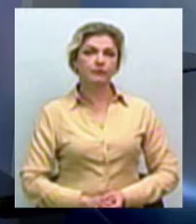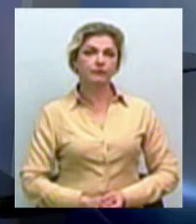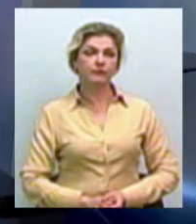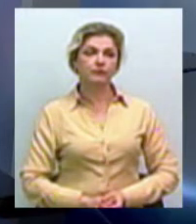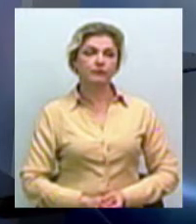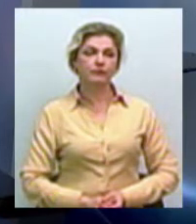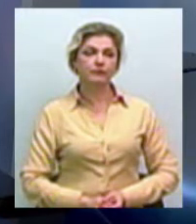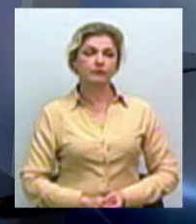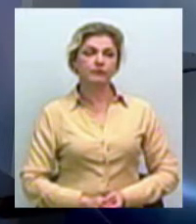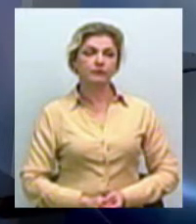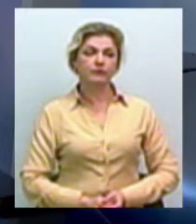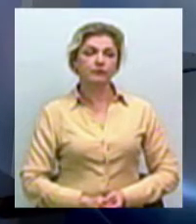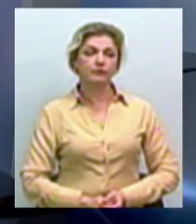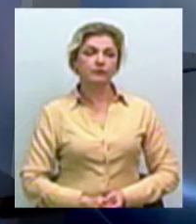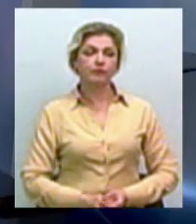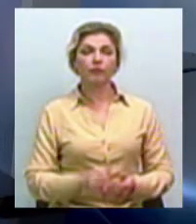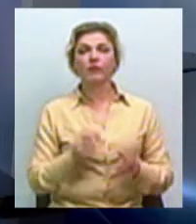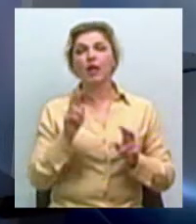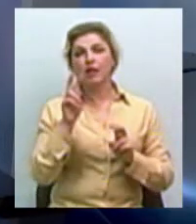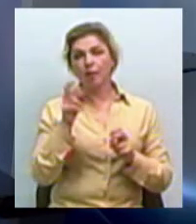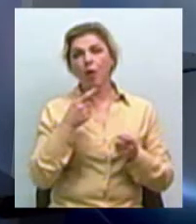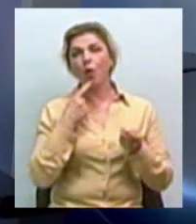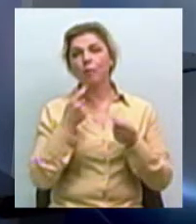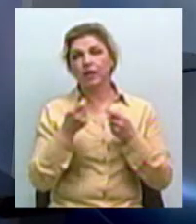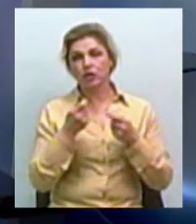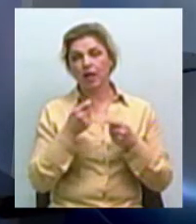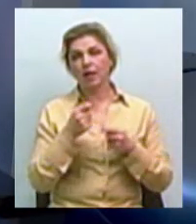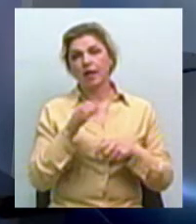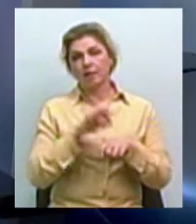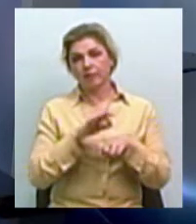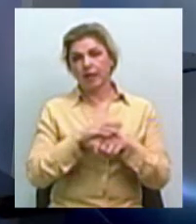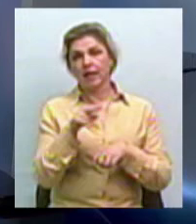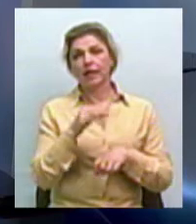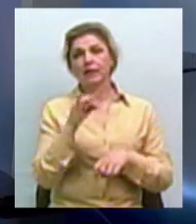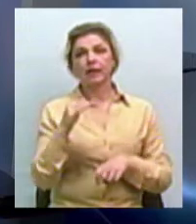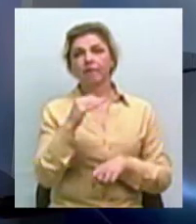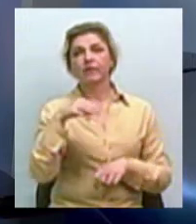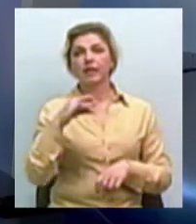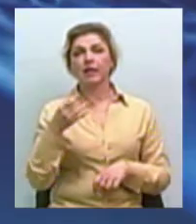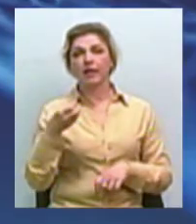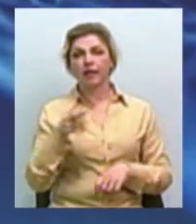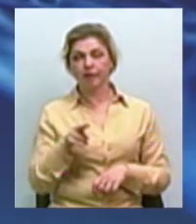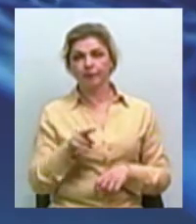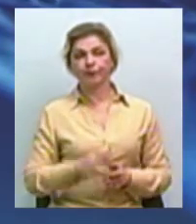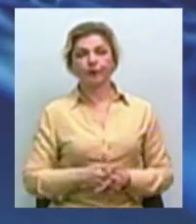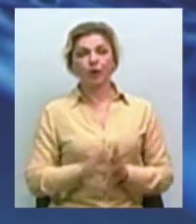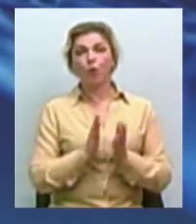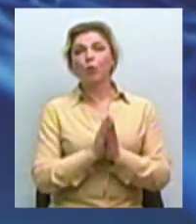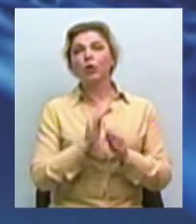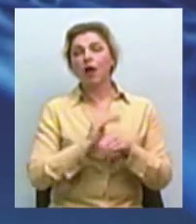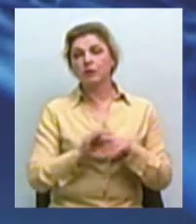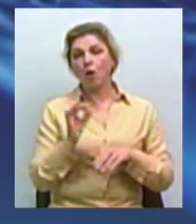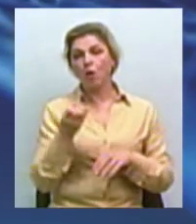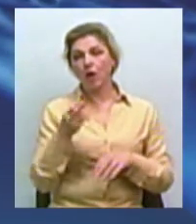Ми працюємо в прямому ефірі. Обережна дифтерія – така наша сьогоднішня тема. Ольга Присяжнюк в студії. Будь ласка, Ольга,